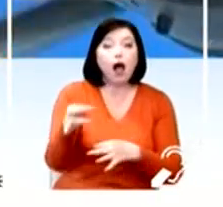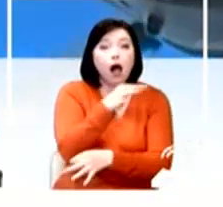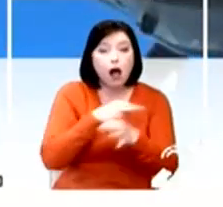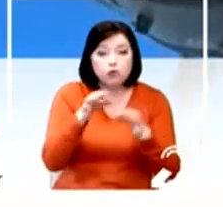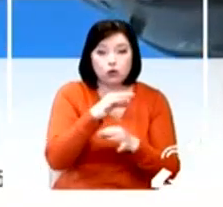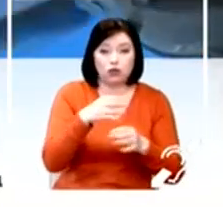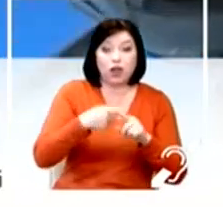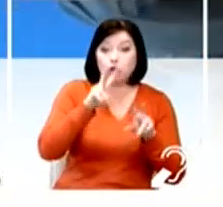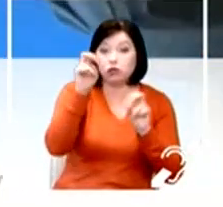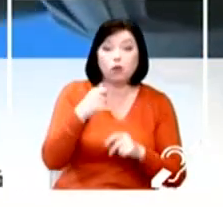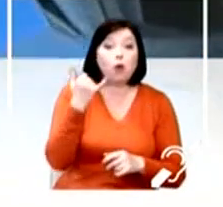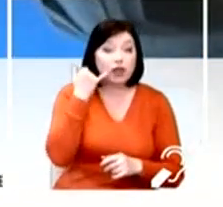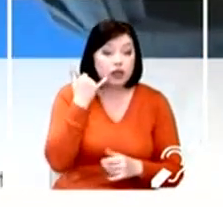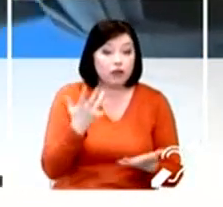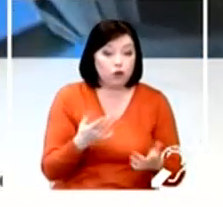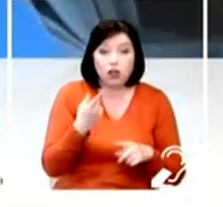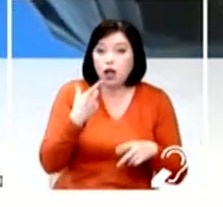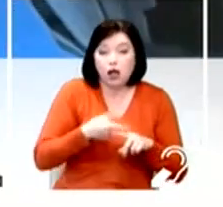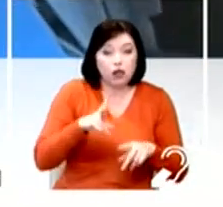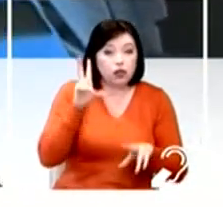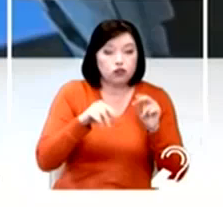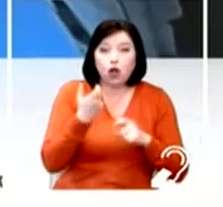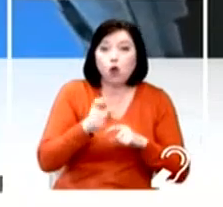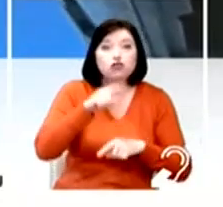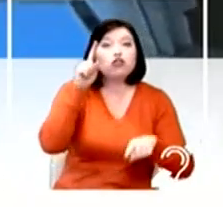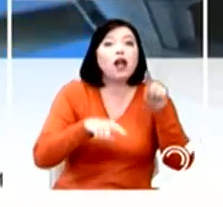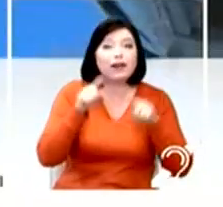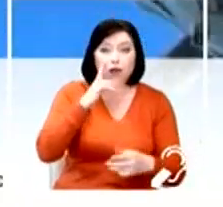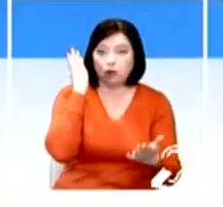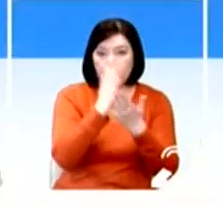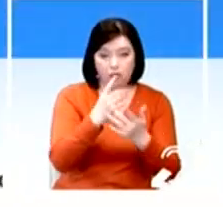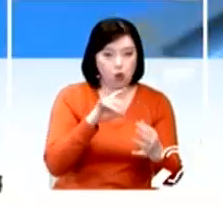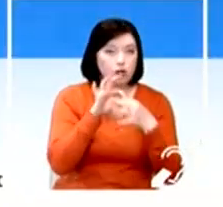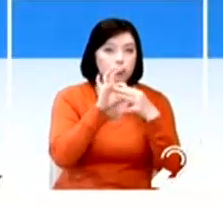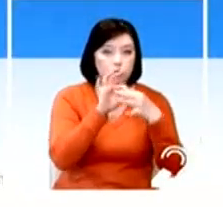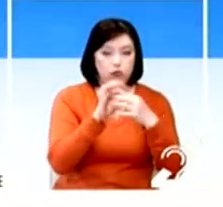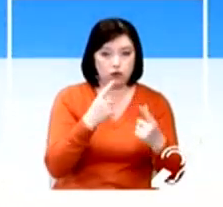unei discuții la telefon, în una dintre rarele ocazii de dialog direct.